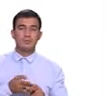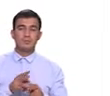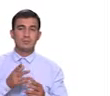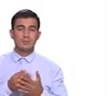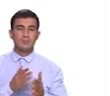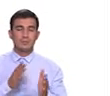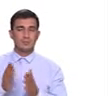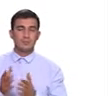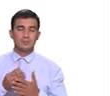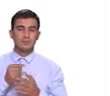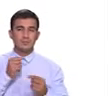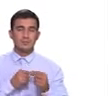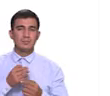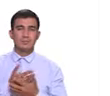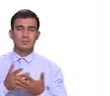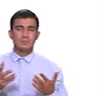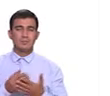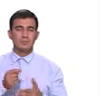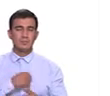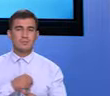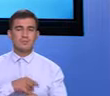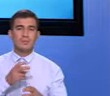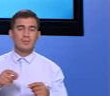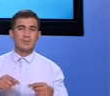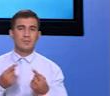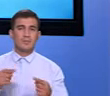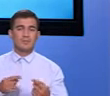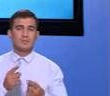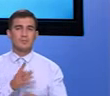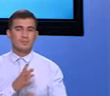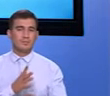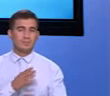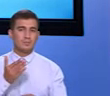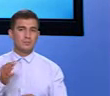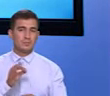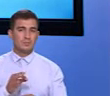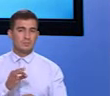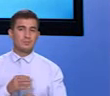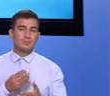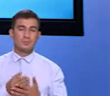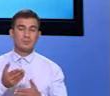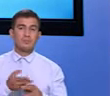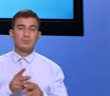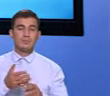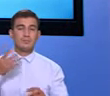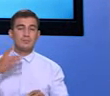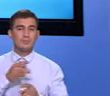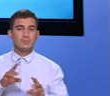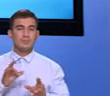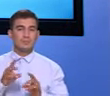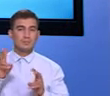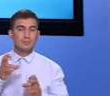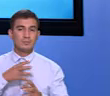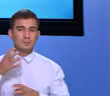ijtimoiy iqtisodiy rivojlanish, taraqqiyot. Sizga ma'lum, o'tilgan mavzularda biz qadimgi